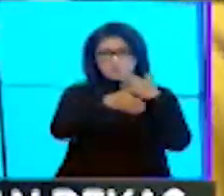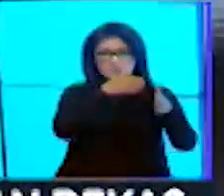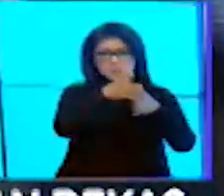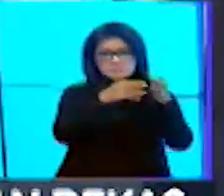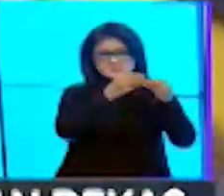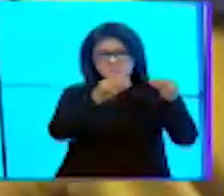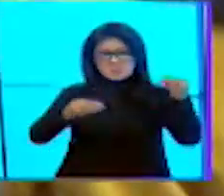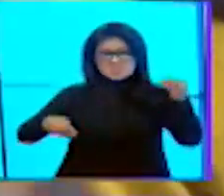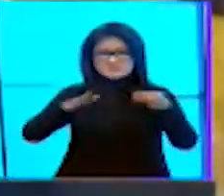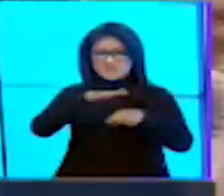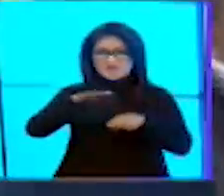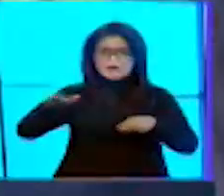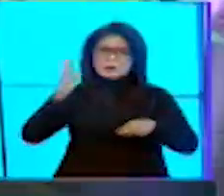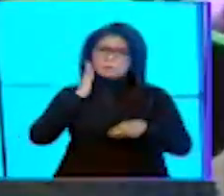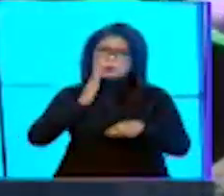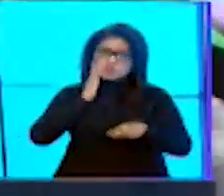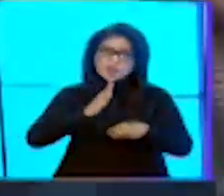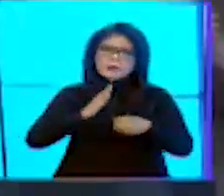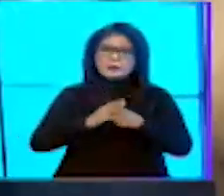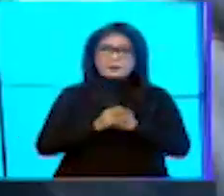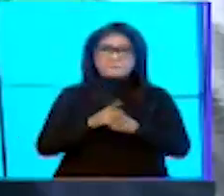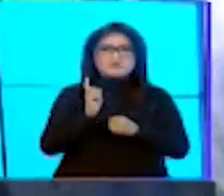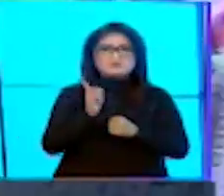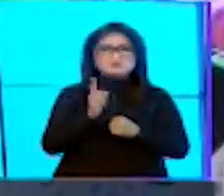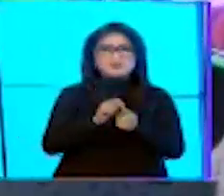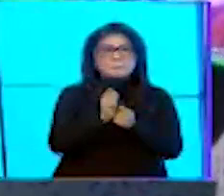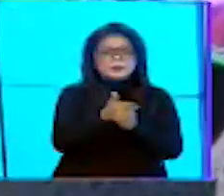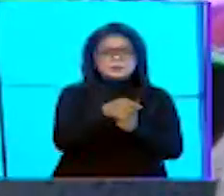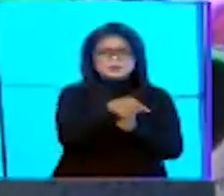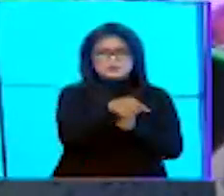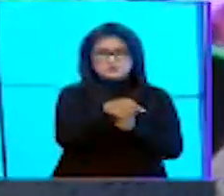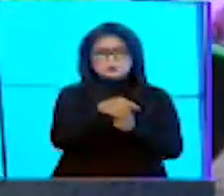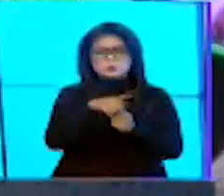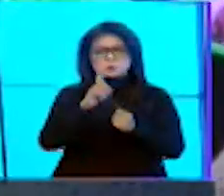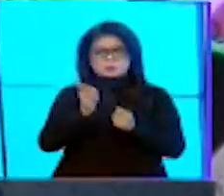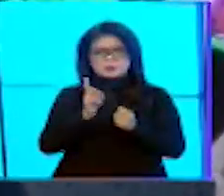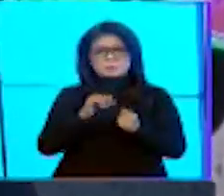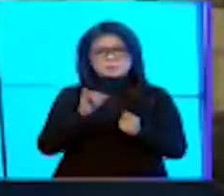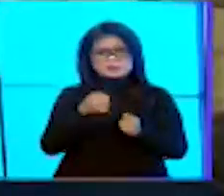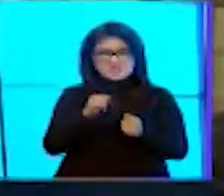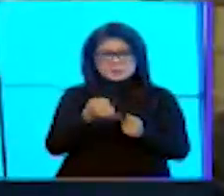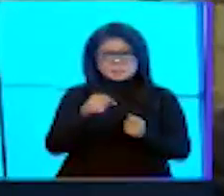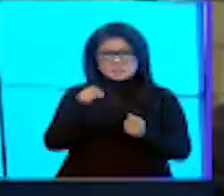karena harganya terbilang murah, sama ngurangin limbah pakaian.